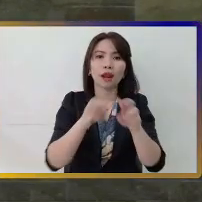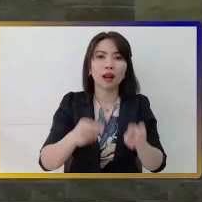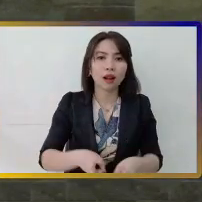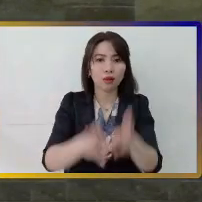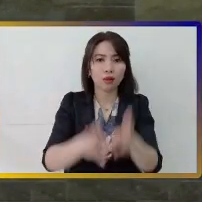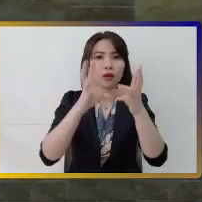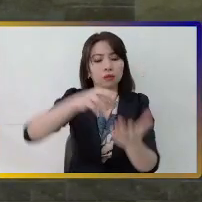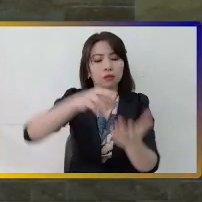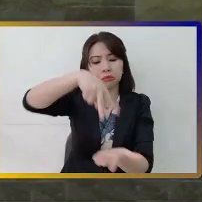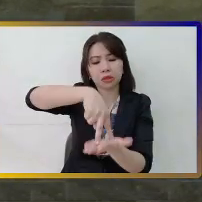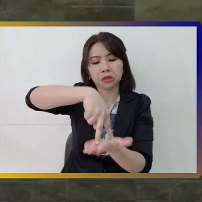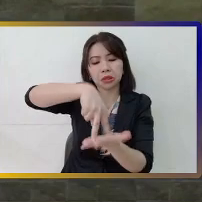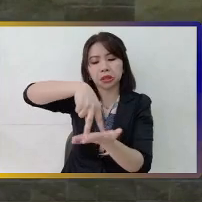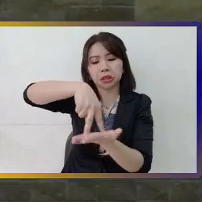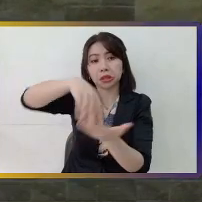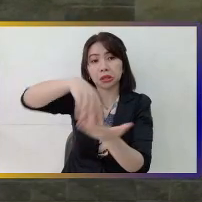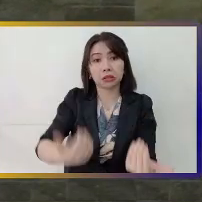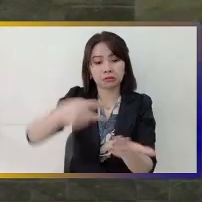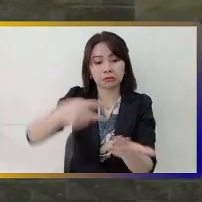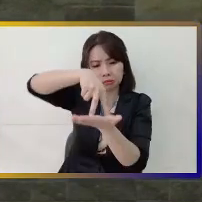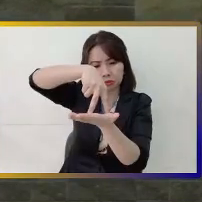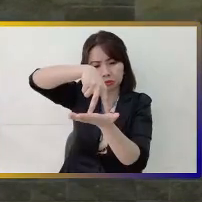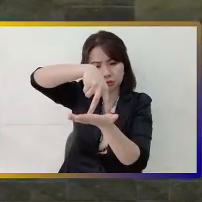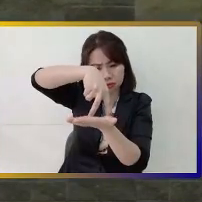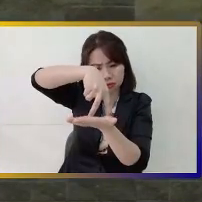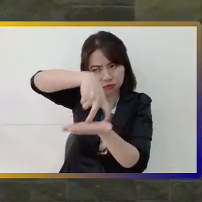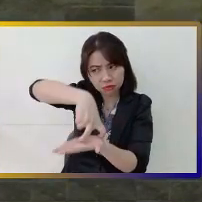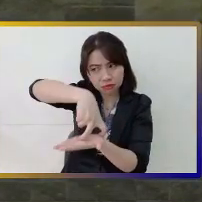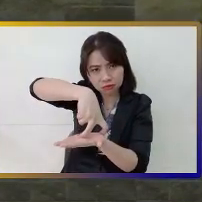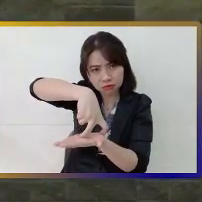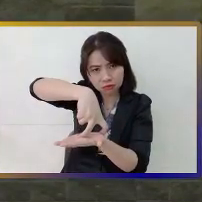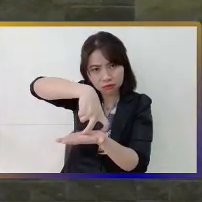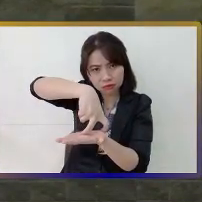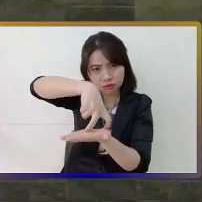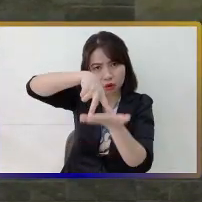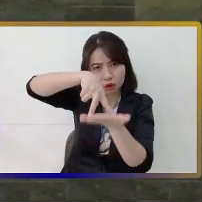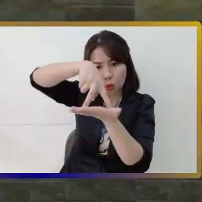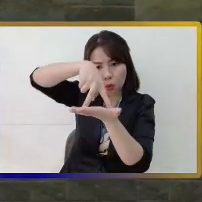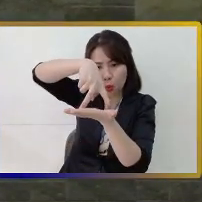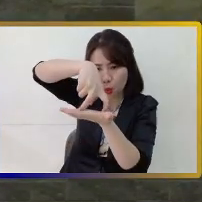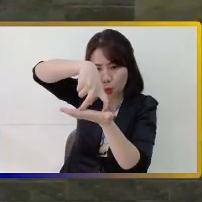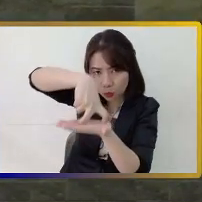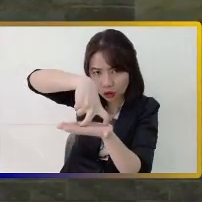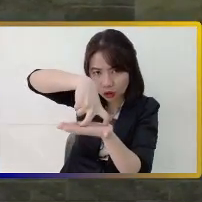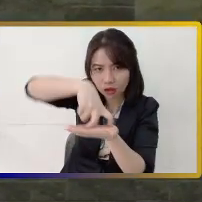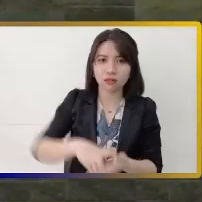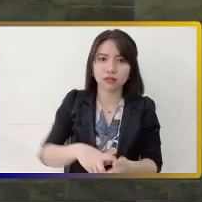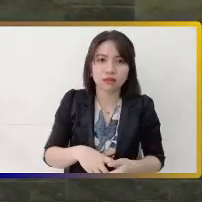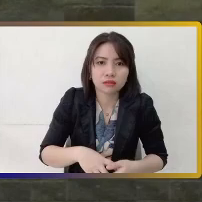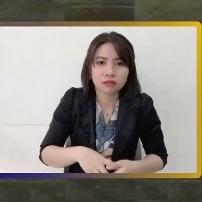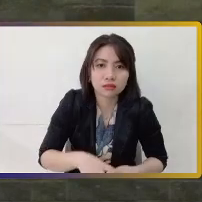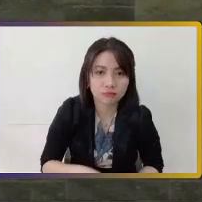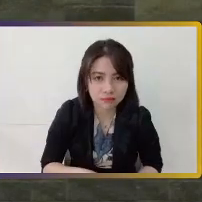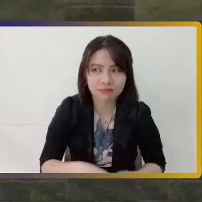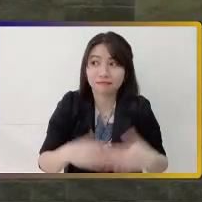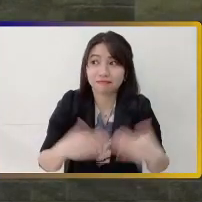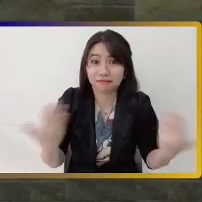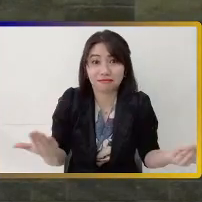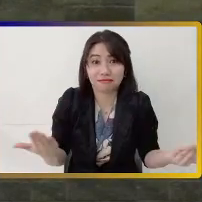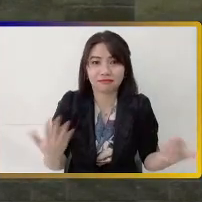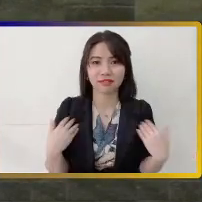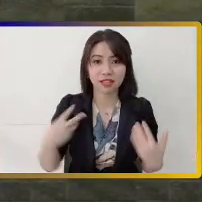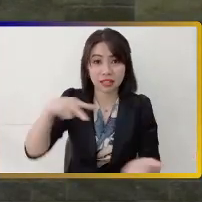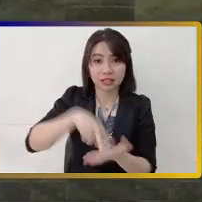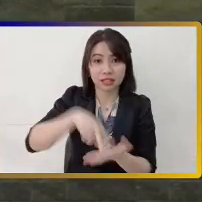You see? Now, do you understand na gano'n na siya? Now, gano'n. Wag naman. Hindi yung gano'n